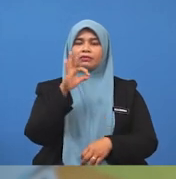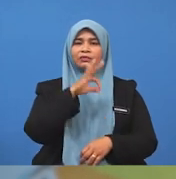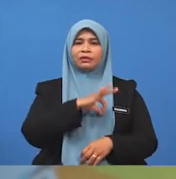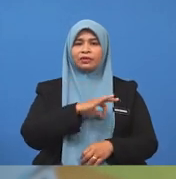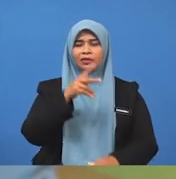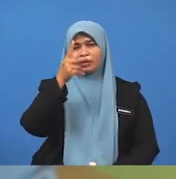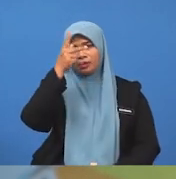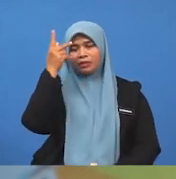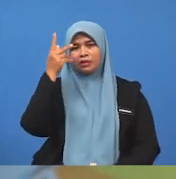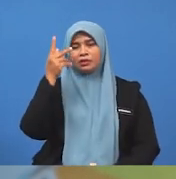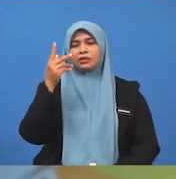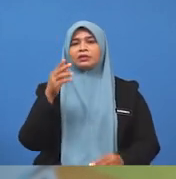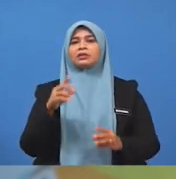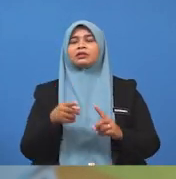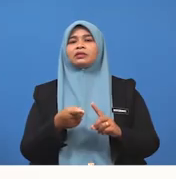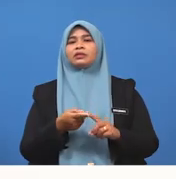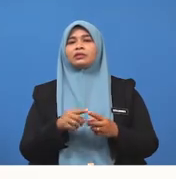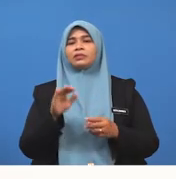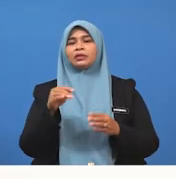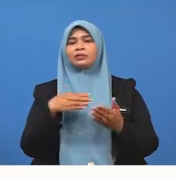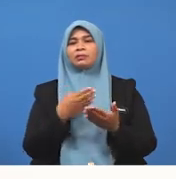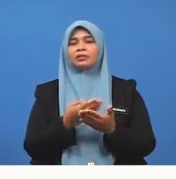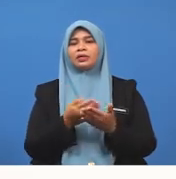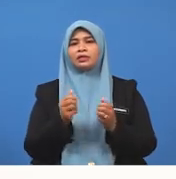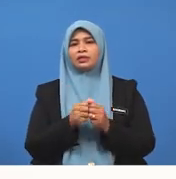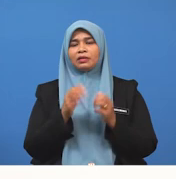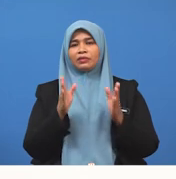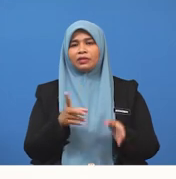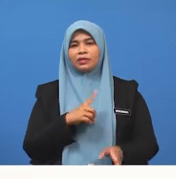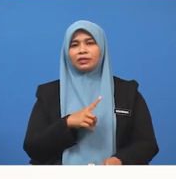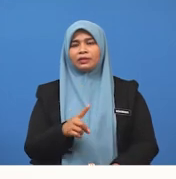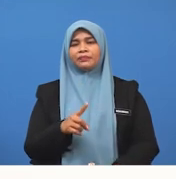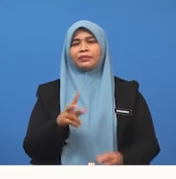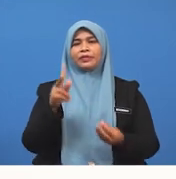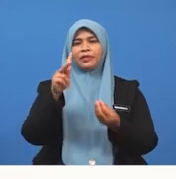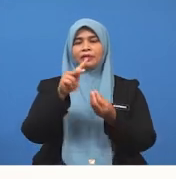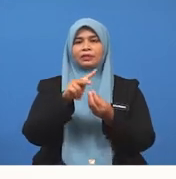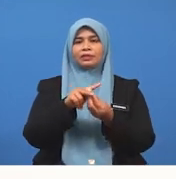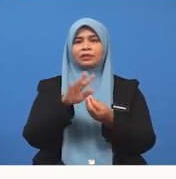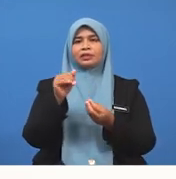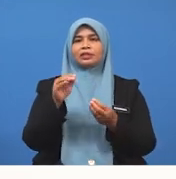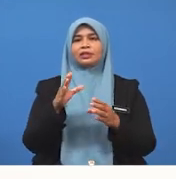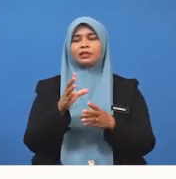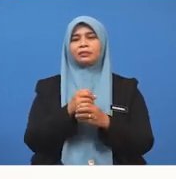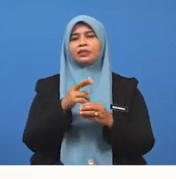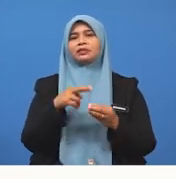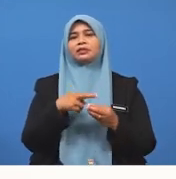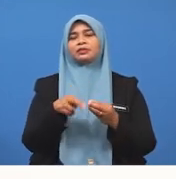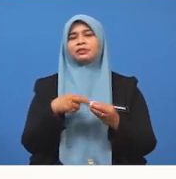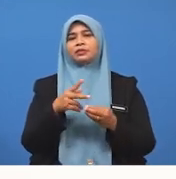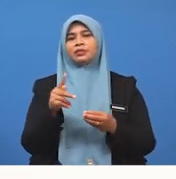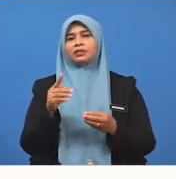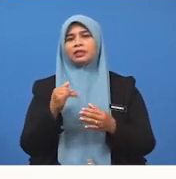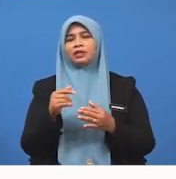pergaulan yang erat dengan masyarakat muslim murid-murid antara kesan yang dapat dirumuskan inilah melahirkan